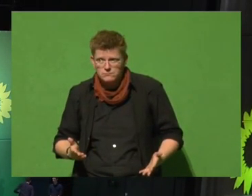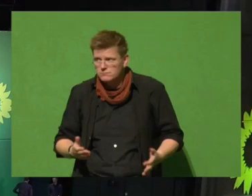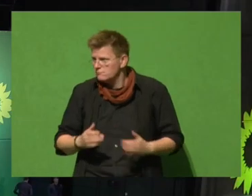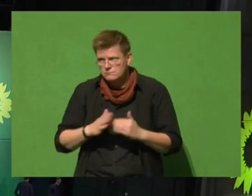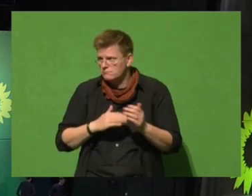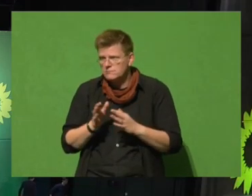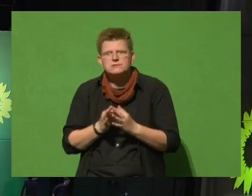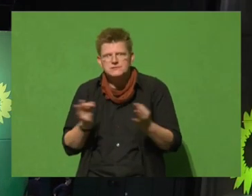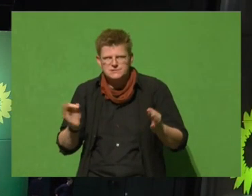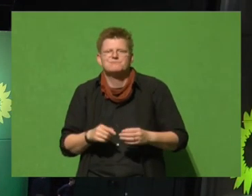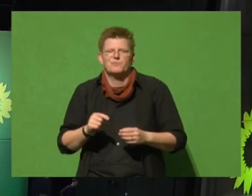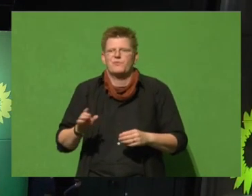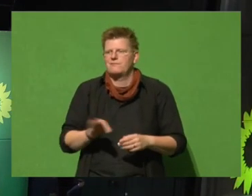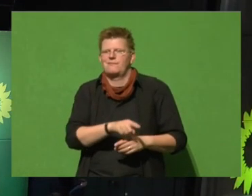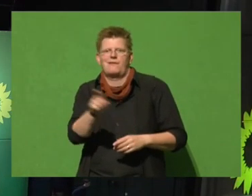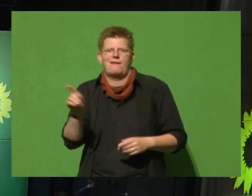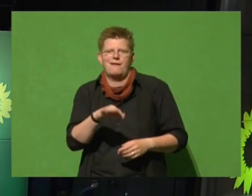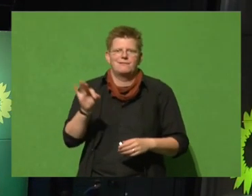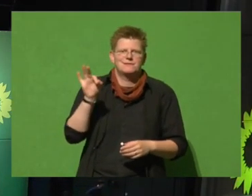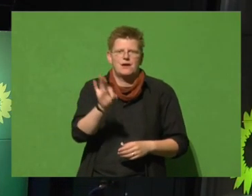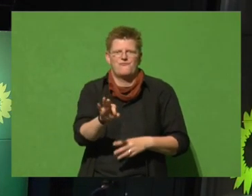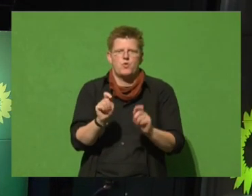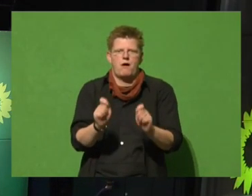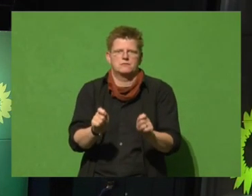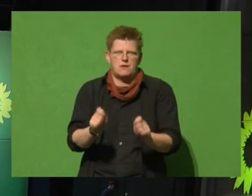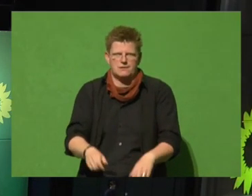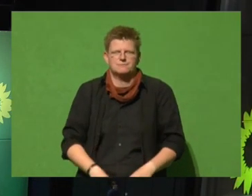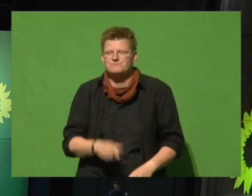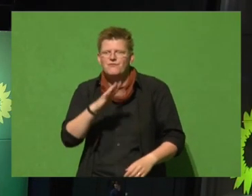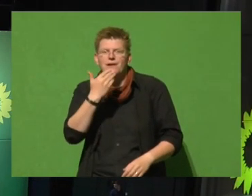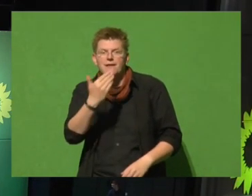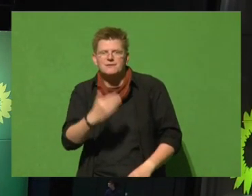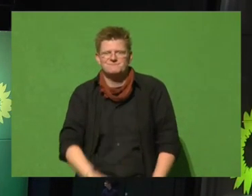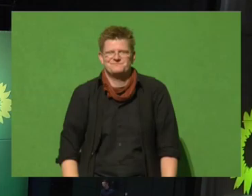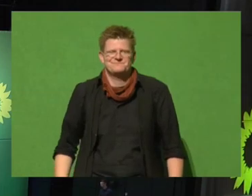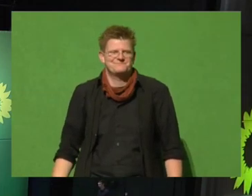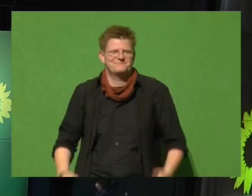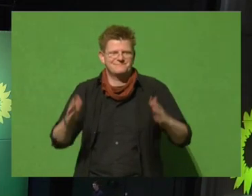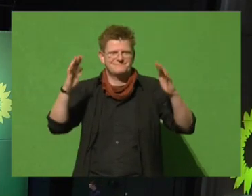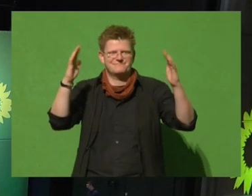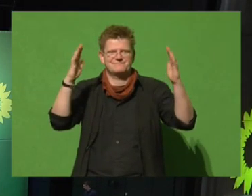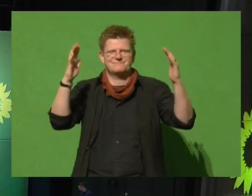keine. Damit ist dieser Antrag dann einstimmig verabschiedet. Herzlichen Dank.